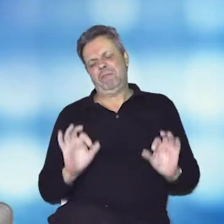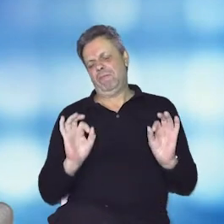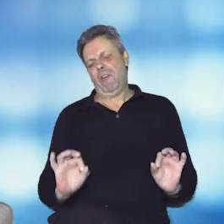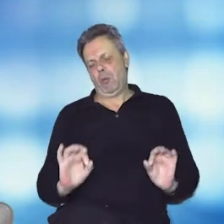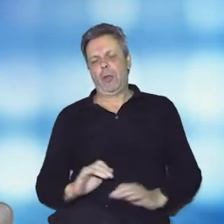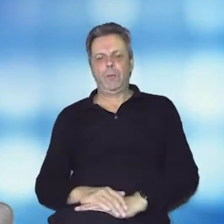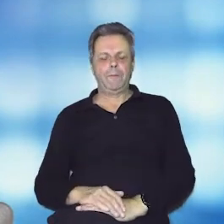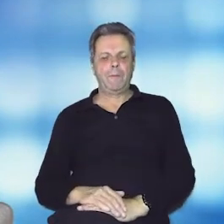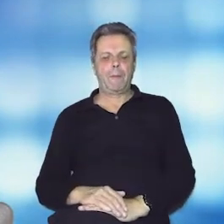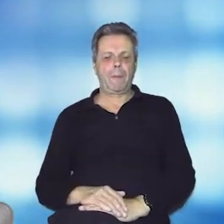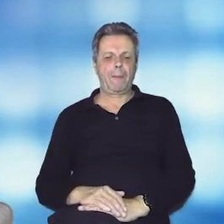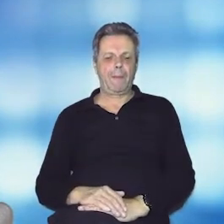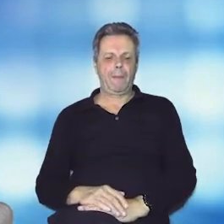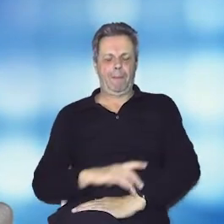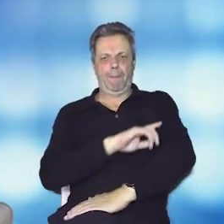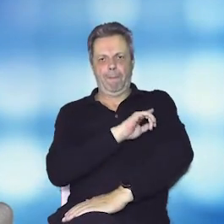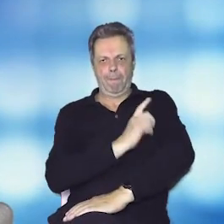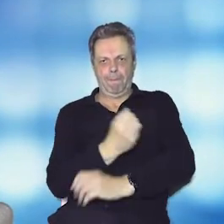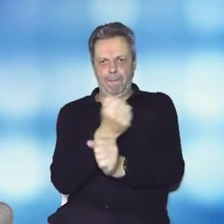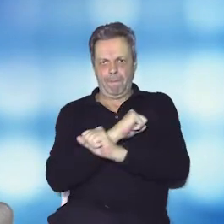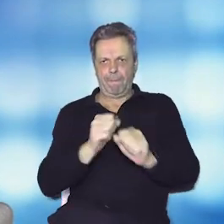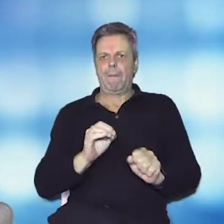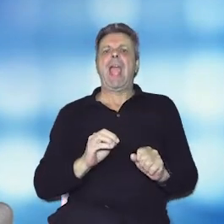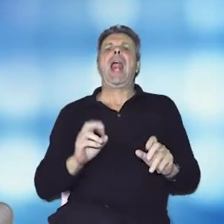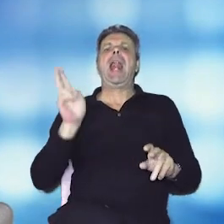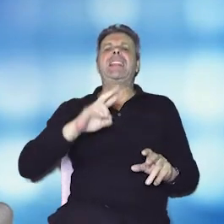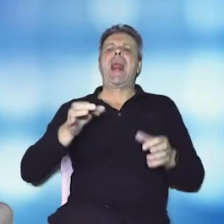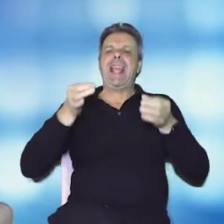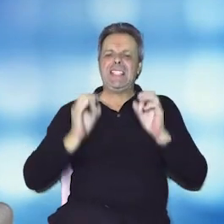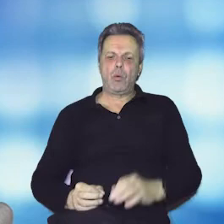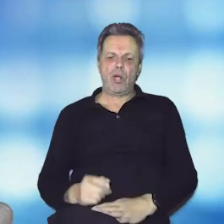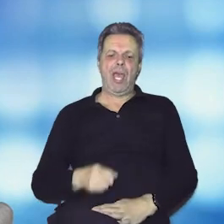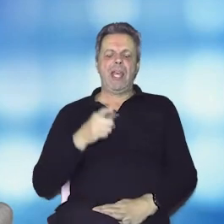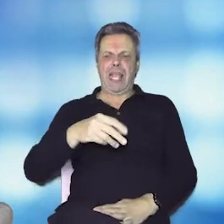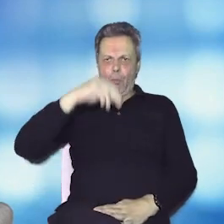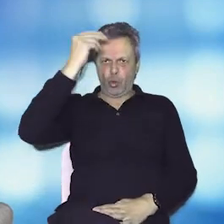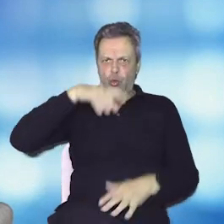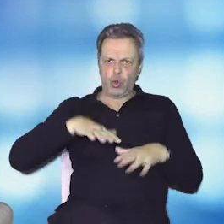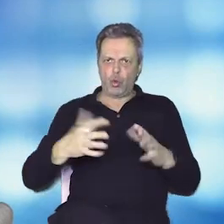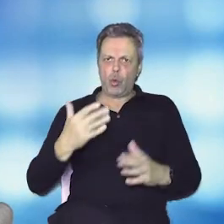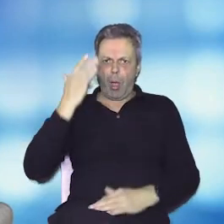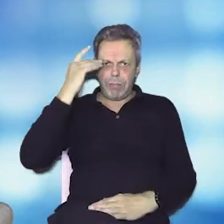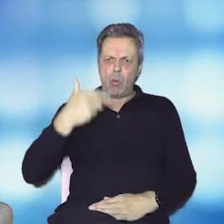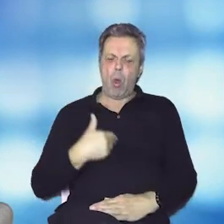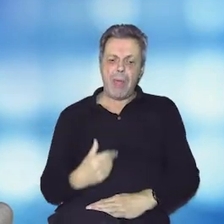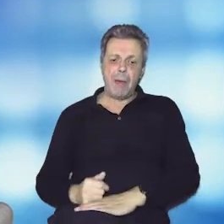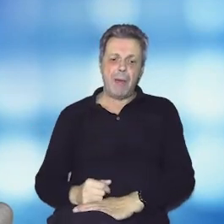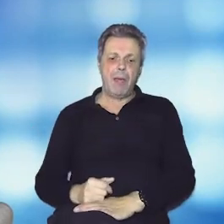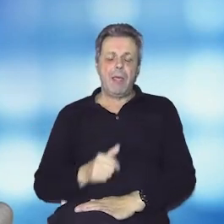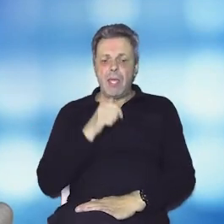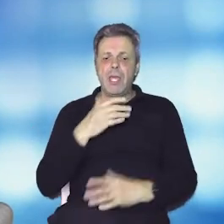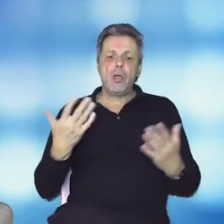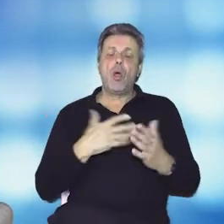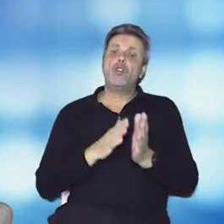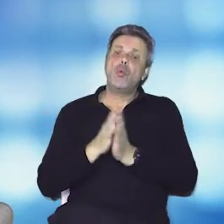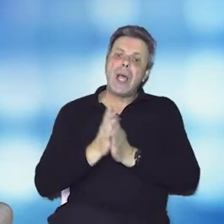Dakle, nuklearna elektrana Krško je sigurna, tamo su stručni ljudi koji brinu o nama i koje